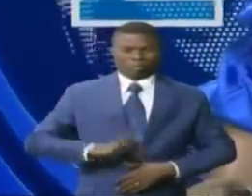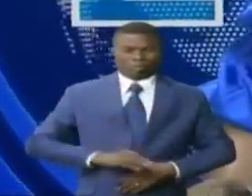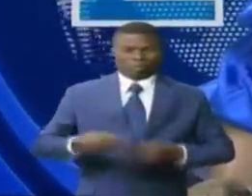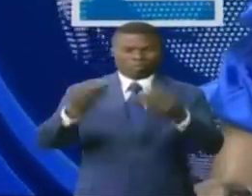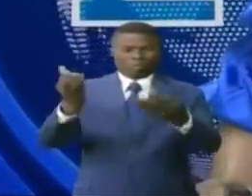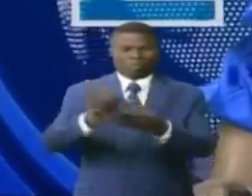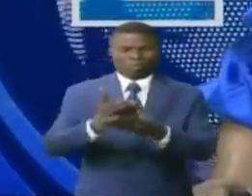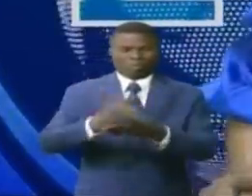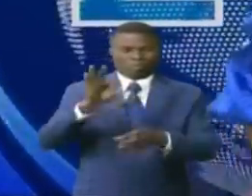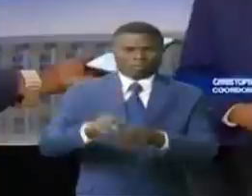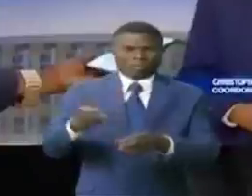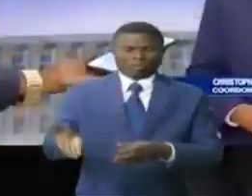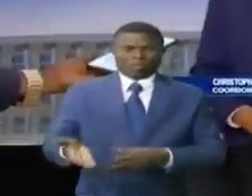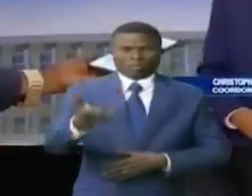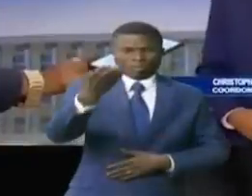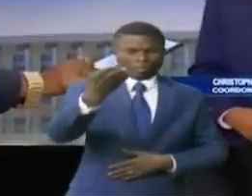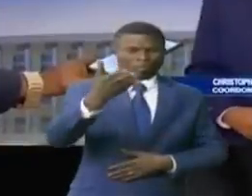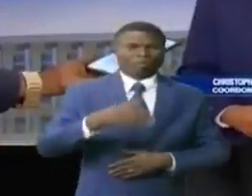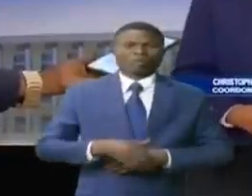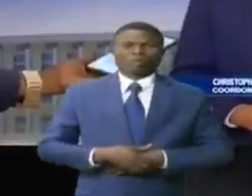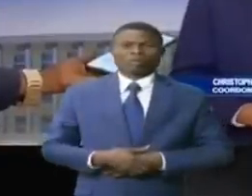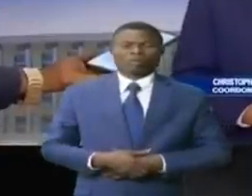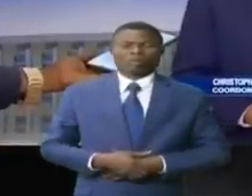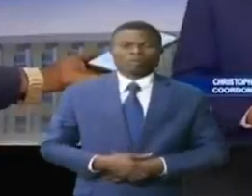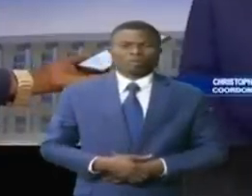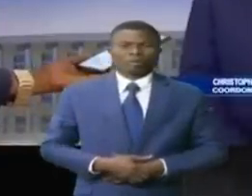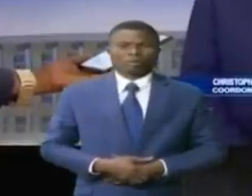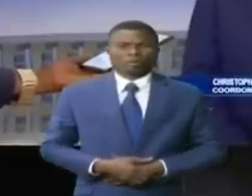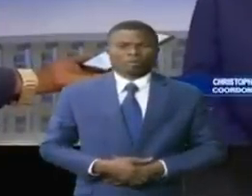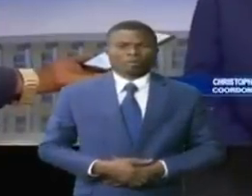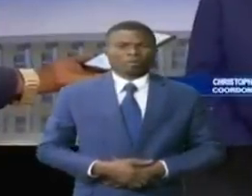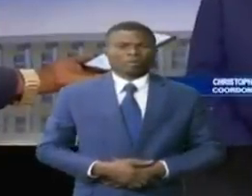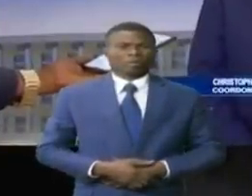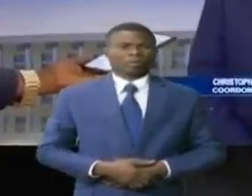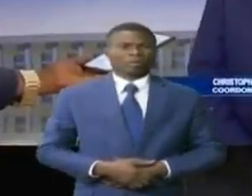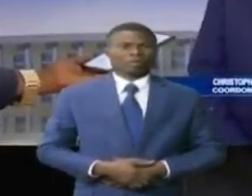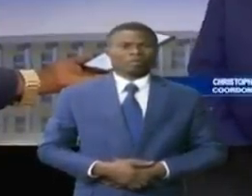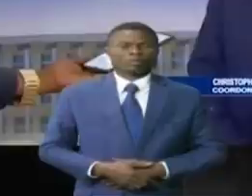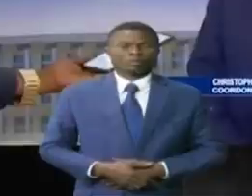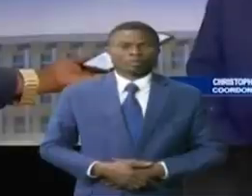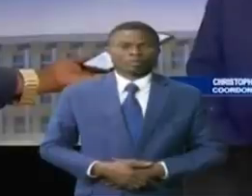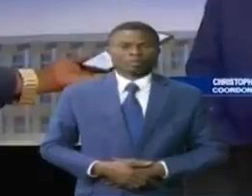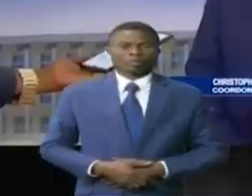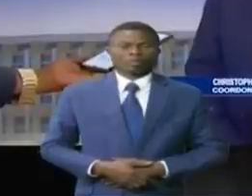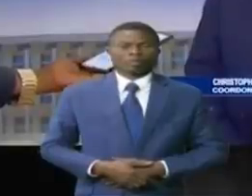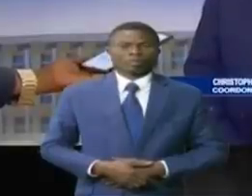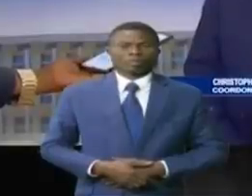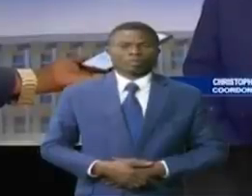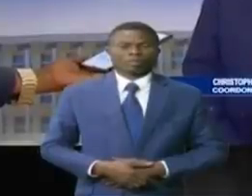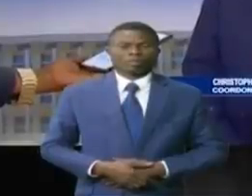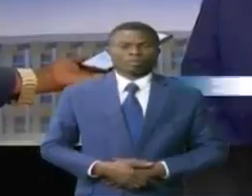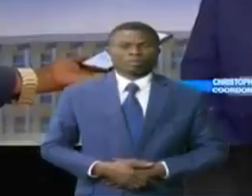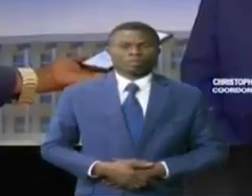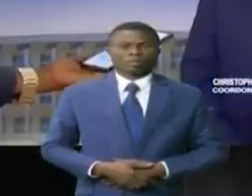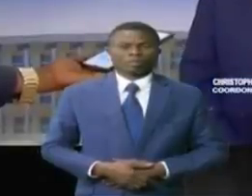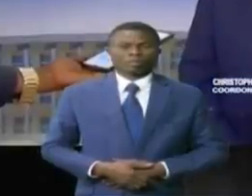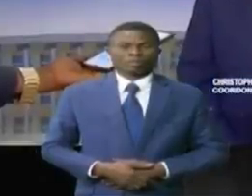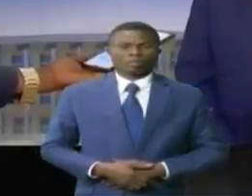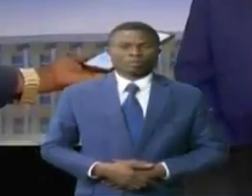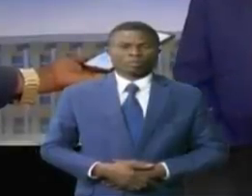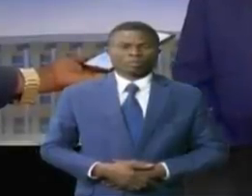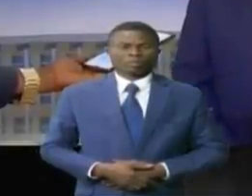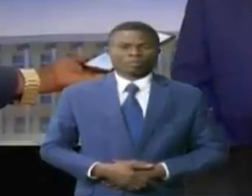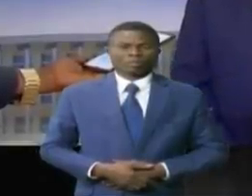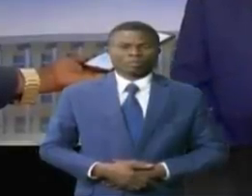Moembo. Pour tirer les conséquences du vote unanime qui a consacré